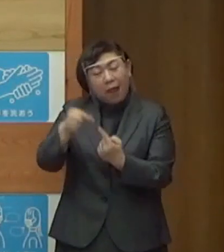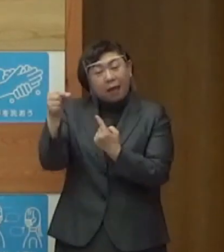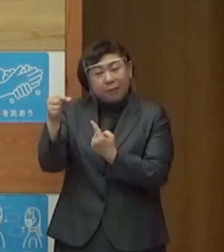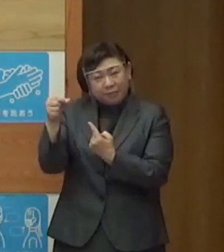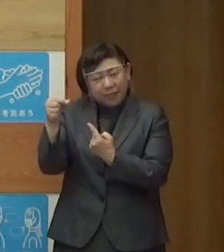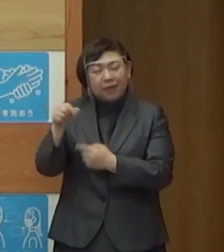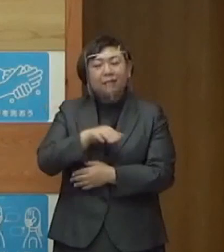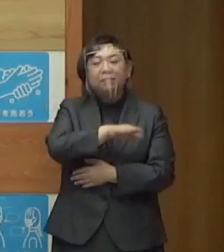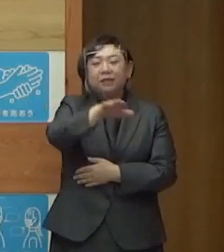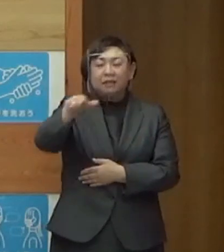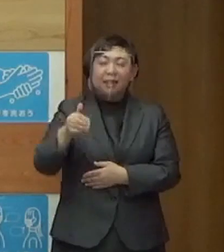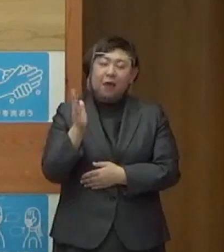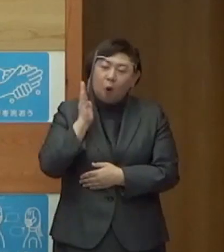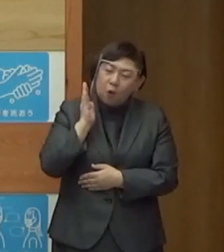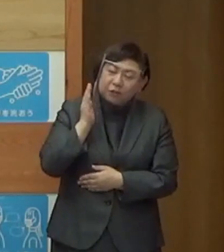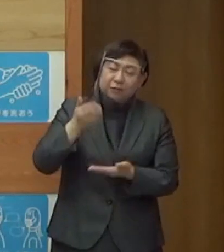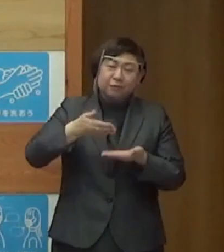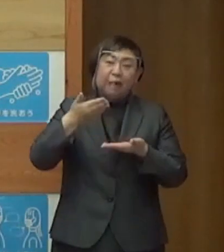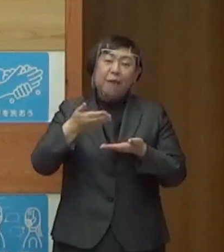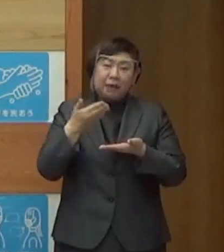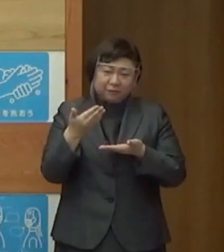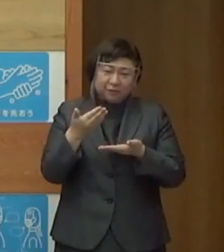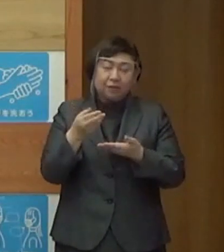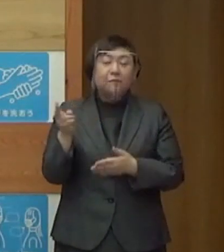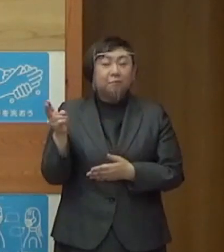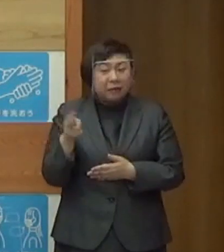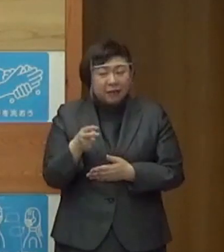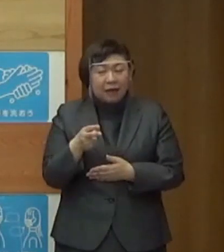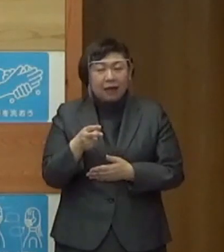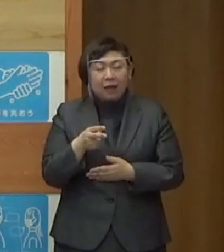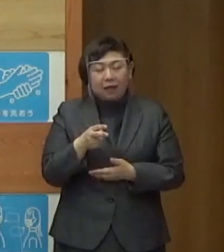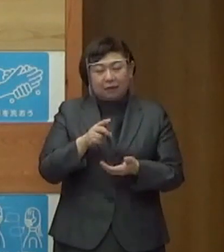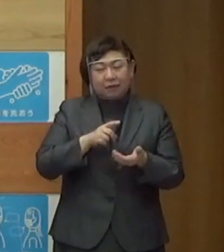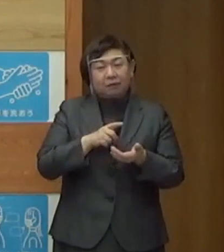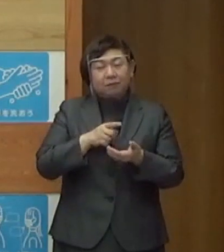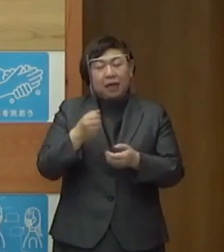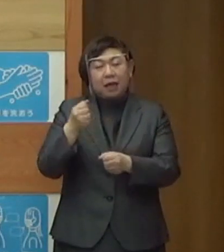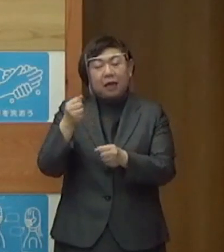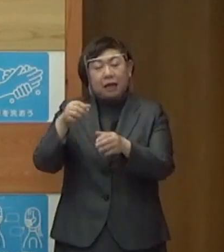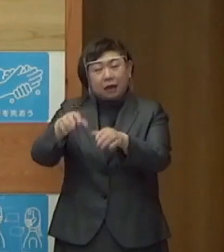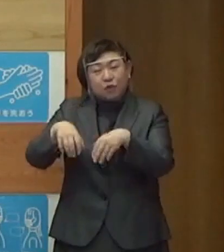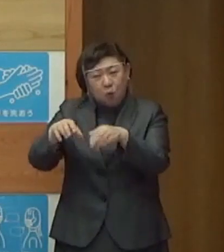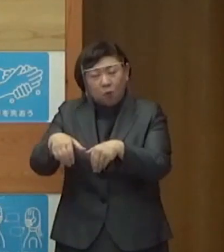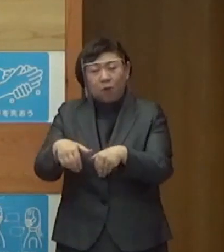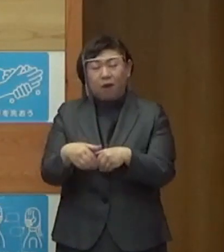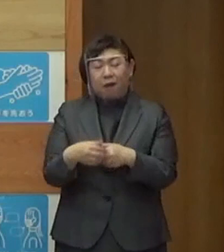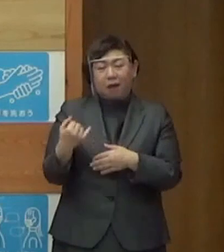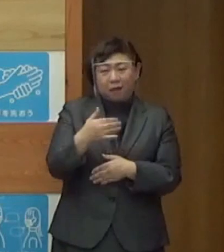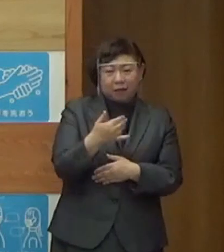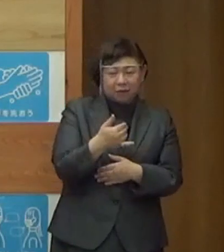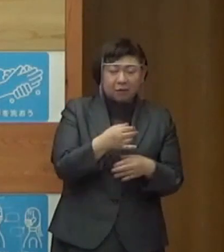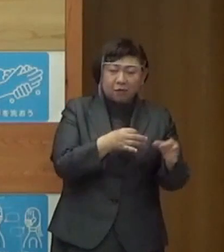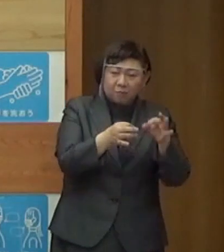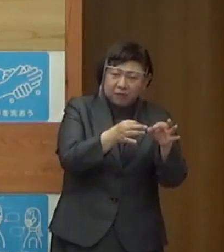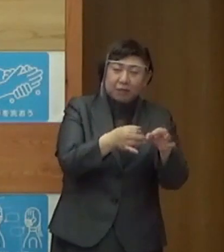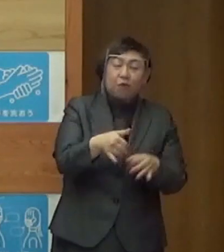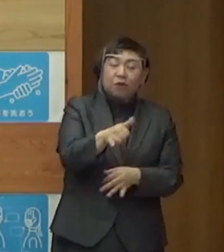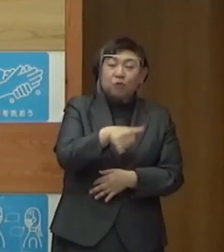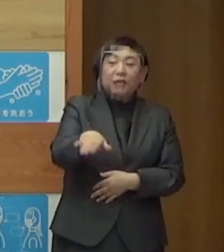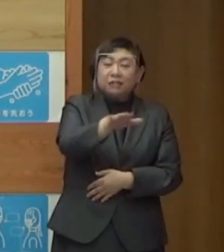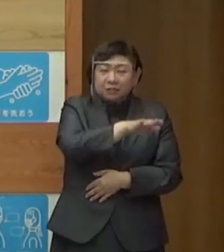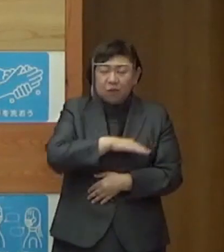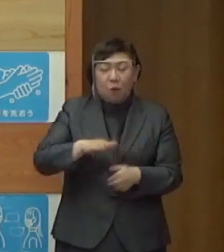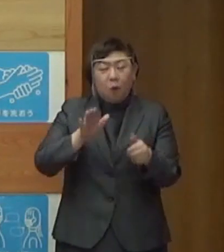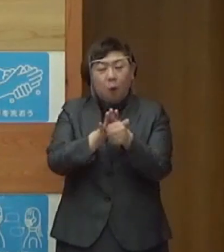でみんなで美味しくいただいて、そして生産者の皆さん、そして飲食店など応援をし